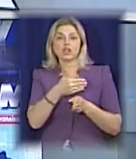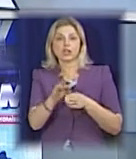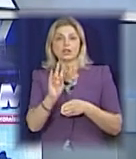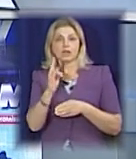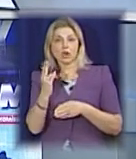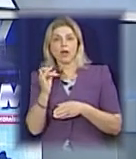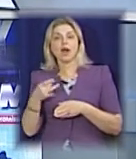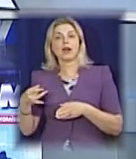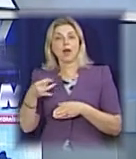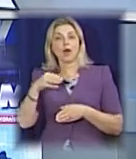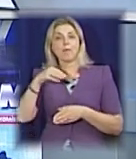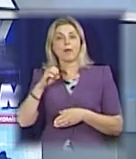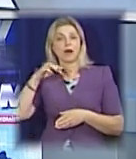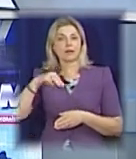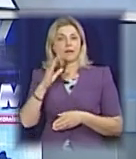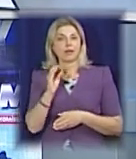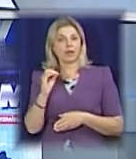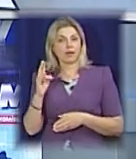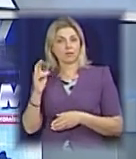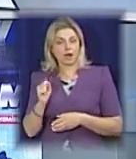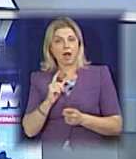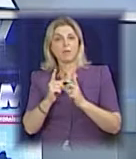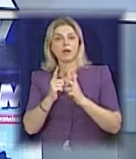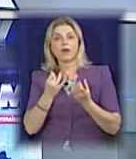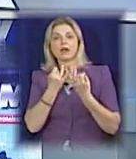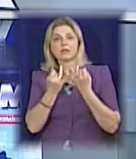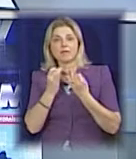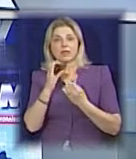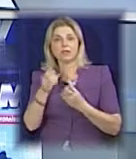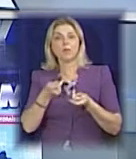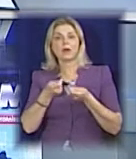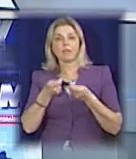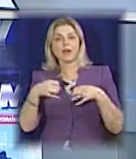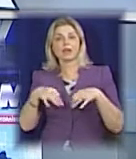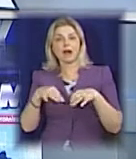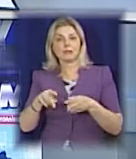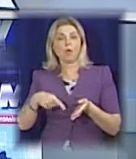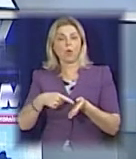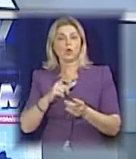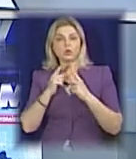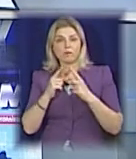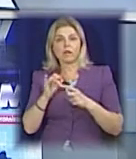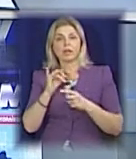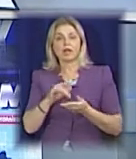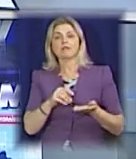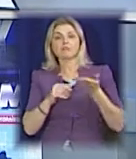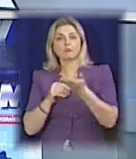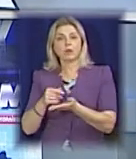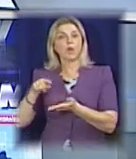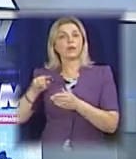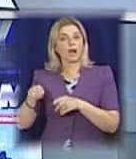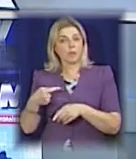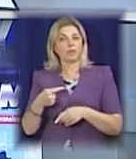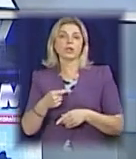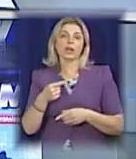з мікрорайоном Матвіївка. Перевізник веде перемовини з управлінням транспорту міської ради і висуває чиновникам певні умови.